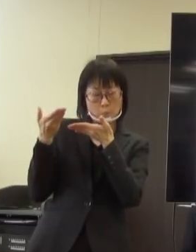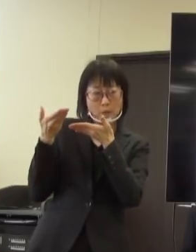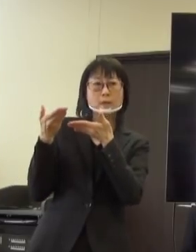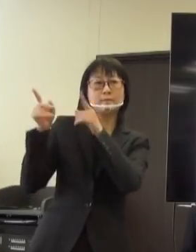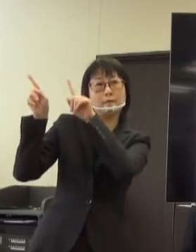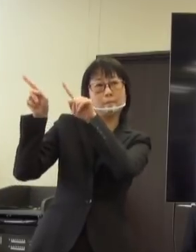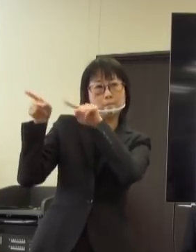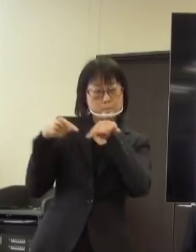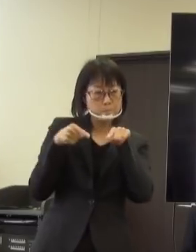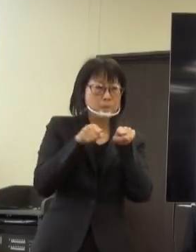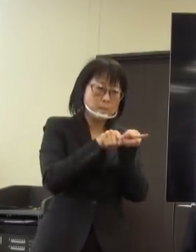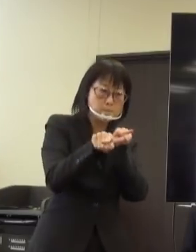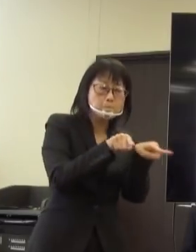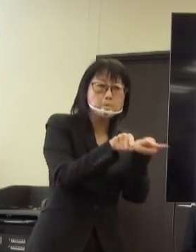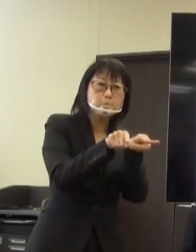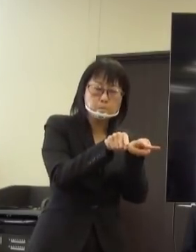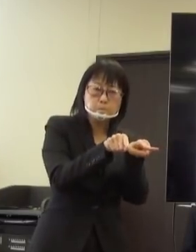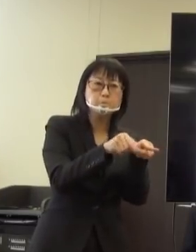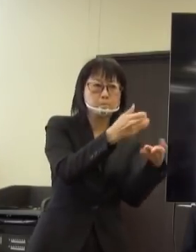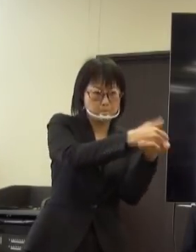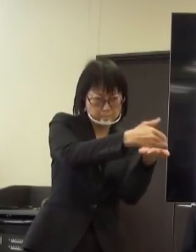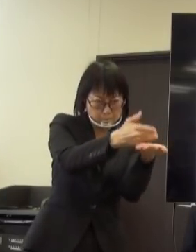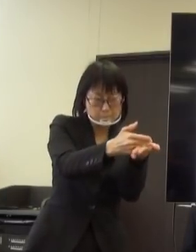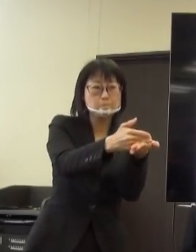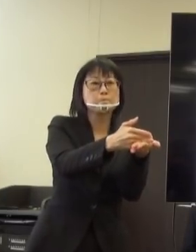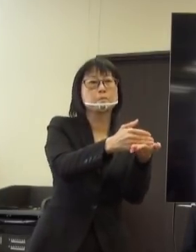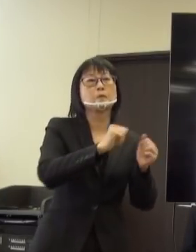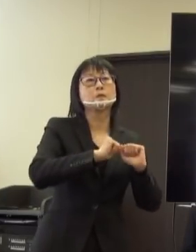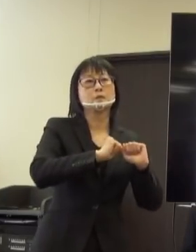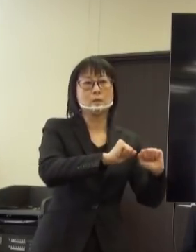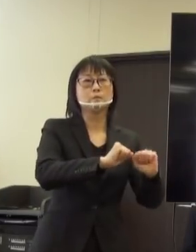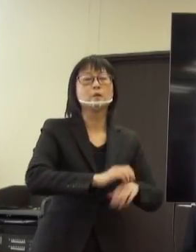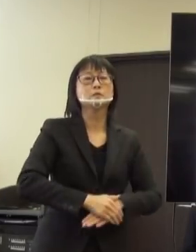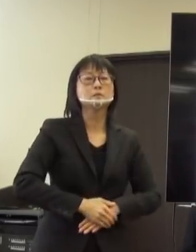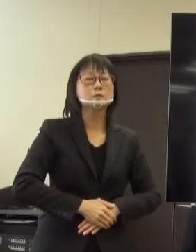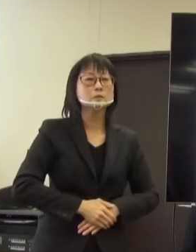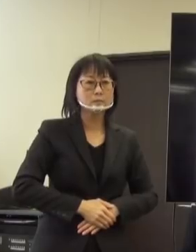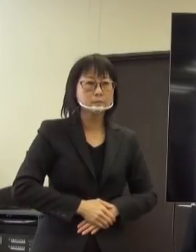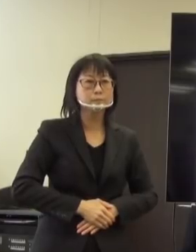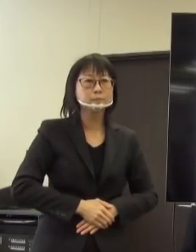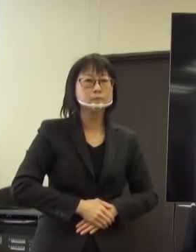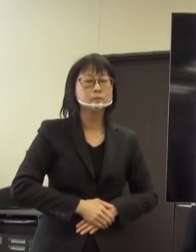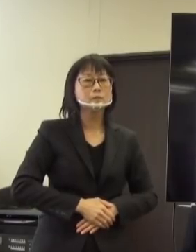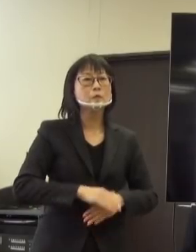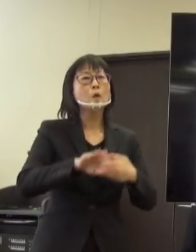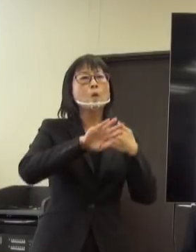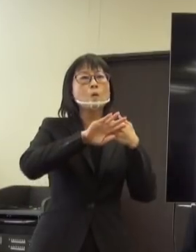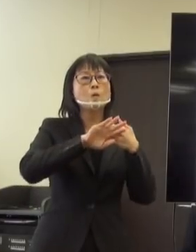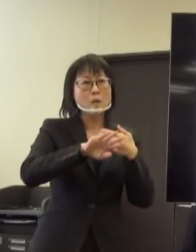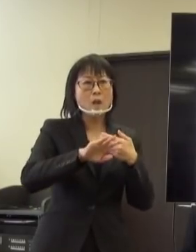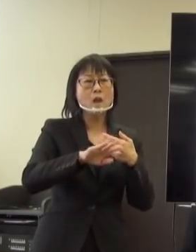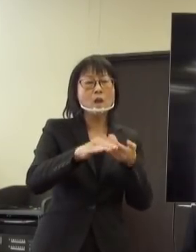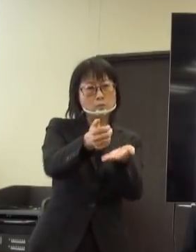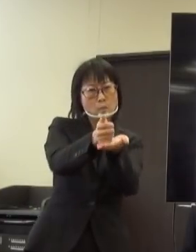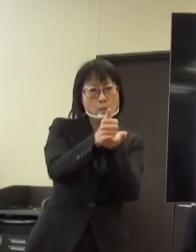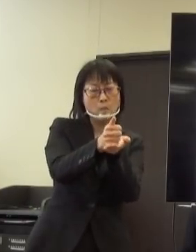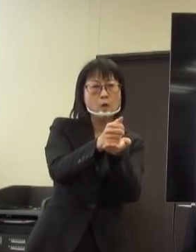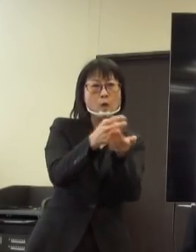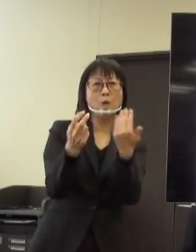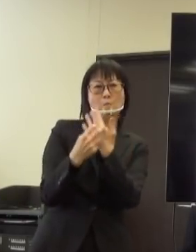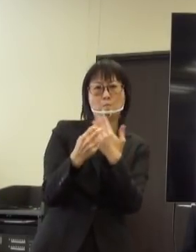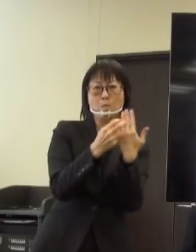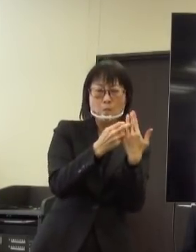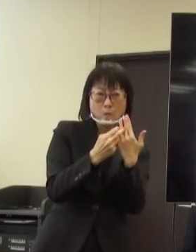者をどのように、まあ、扱うというか医療を提供していくかということに関しましては、医療機能維持調